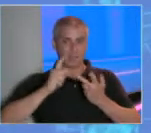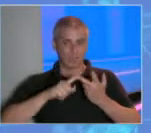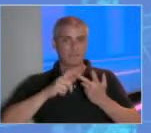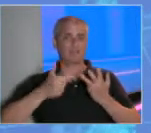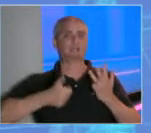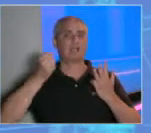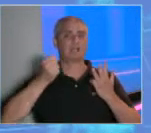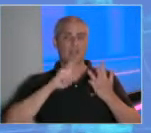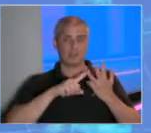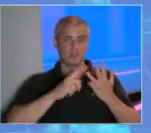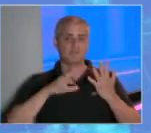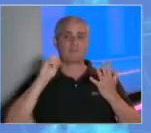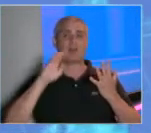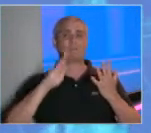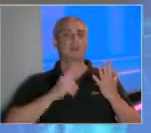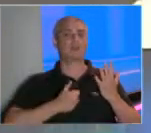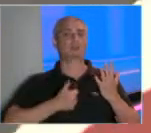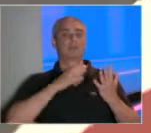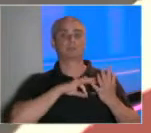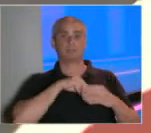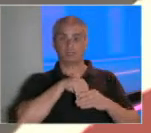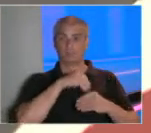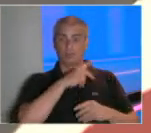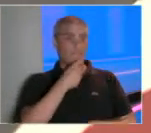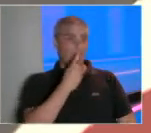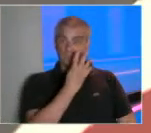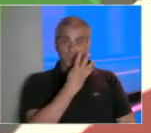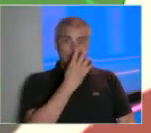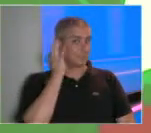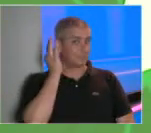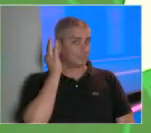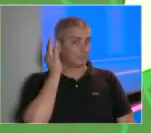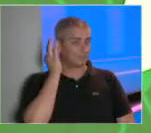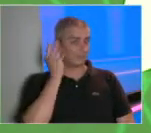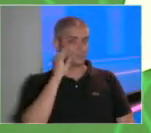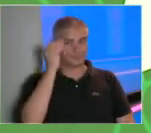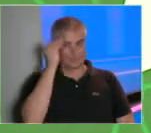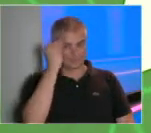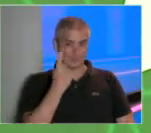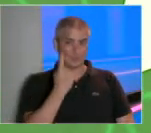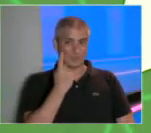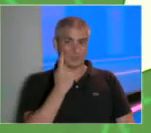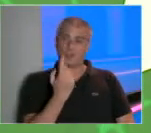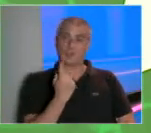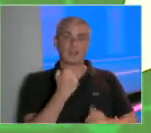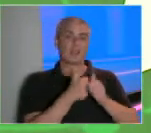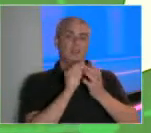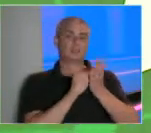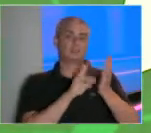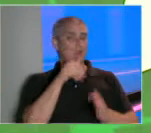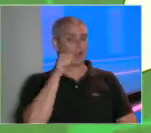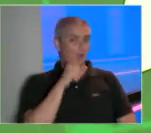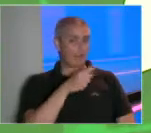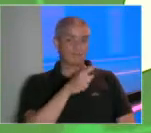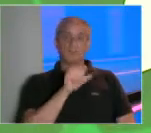התיירות, ומיכאל ביטון, שר במשרד הבריאות, 5, אבל אתה אמרת רק 4 נשים. נכון. צריך לזכור את הבא בתור ברשימה של כחול